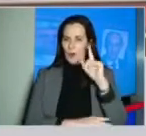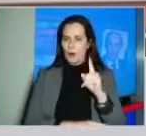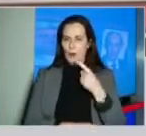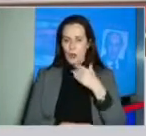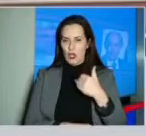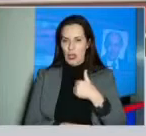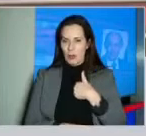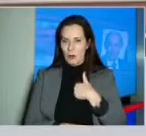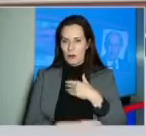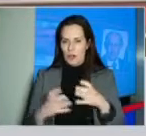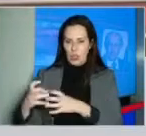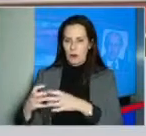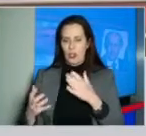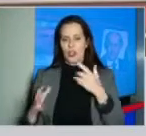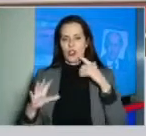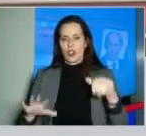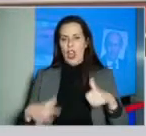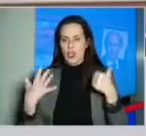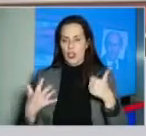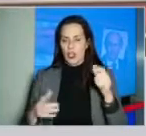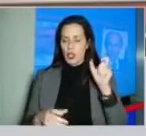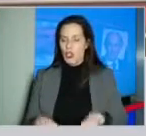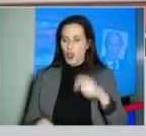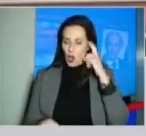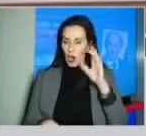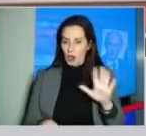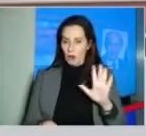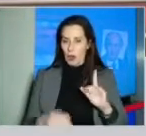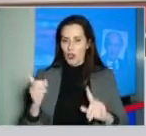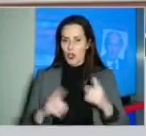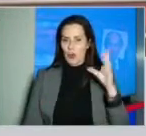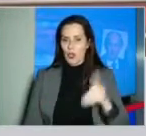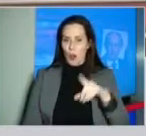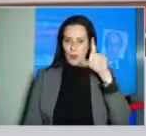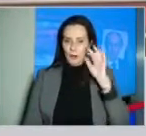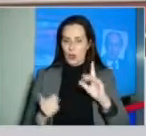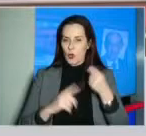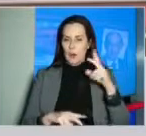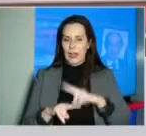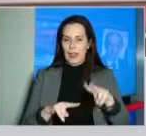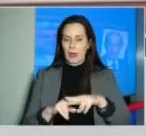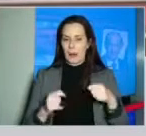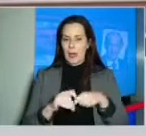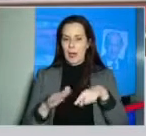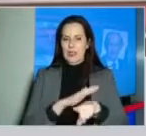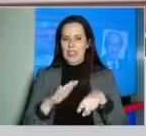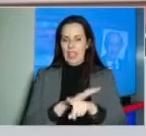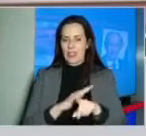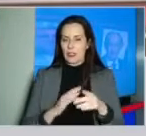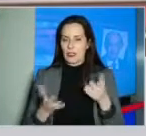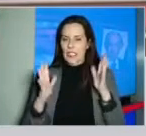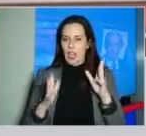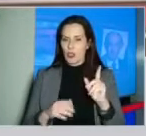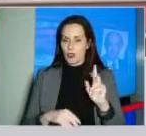טענו שאנחנו מגזרים. אני אומר, 6 שנים איש לא העלה על ראש דאגתו את מה שקורה בדרום תל אביב, את מה שקורה בנתניה מבחינת המסתננים. זה אסון